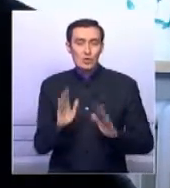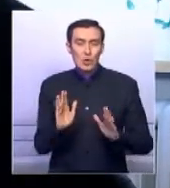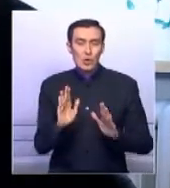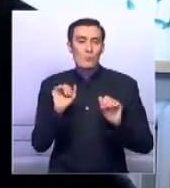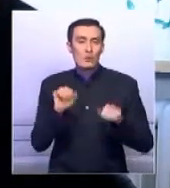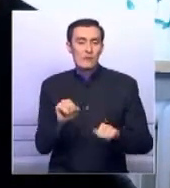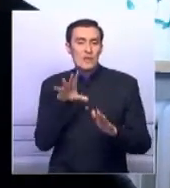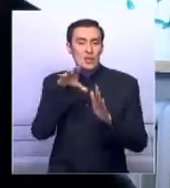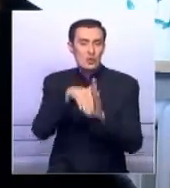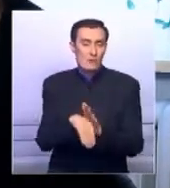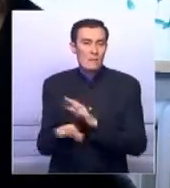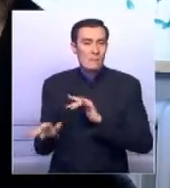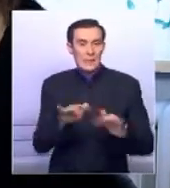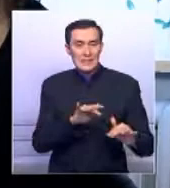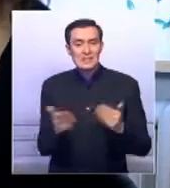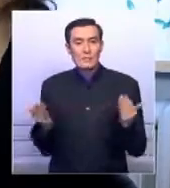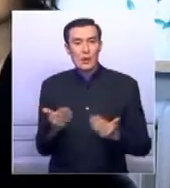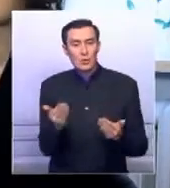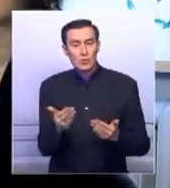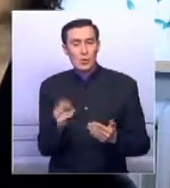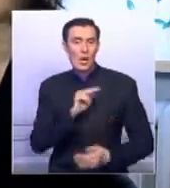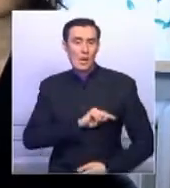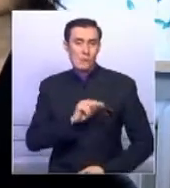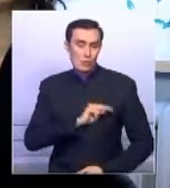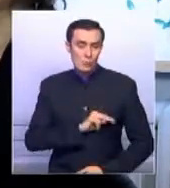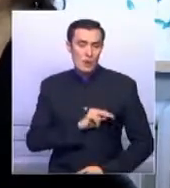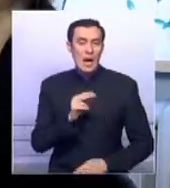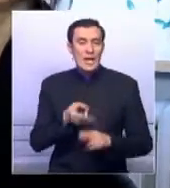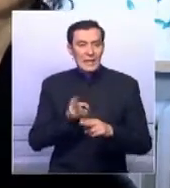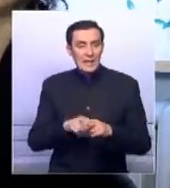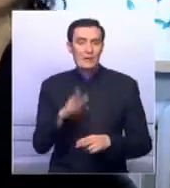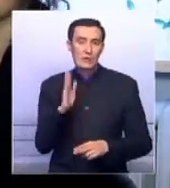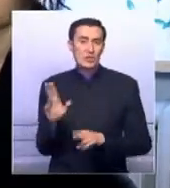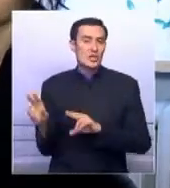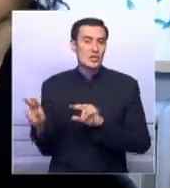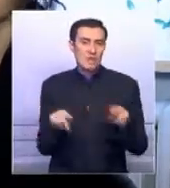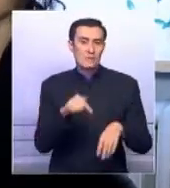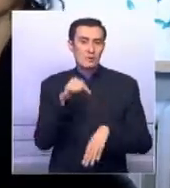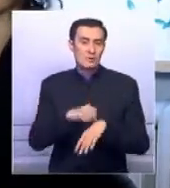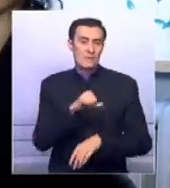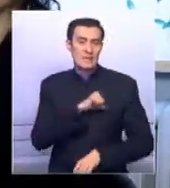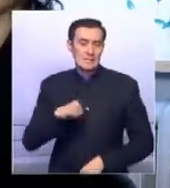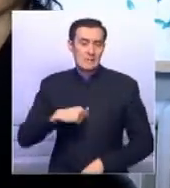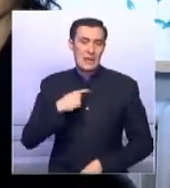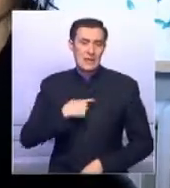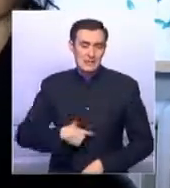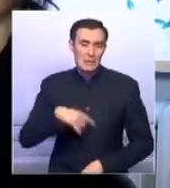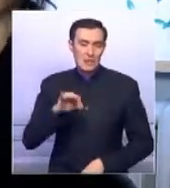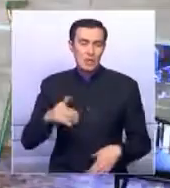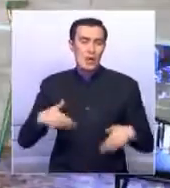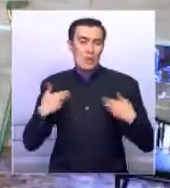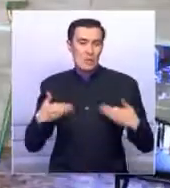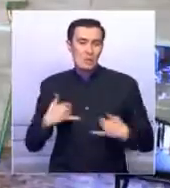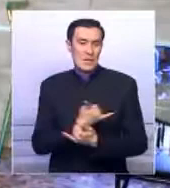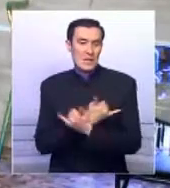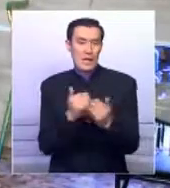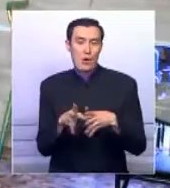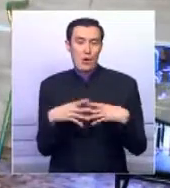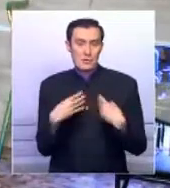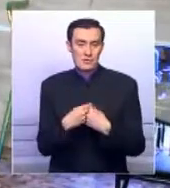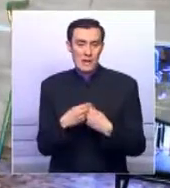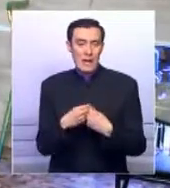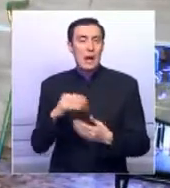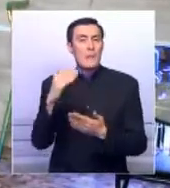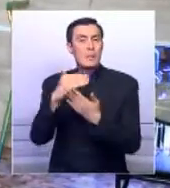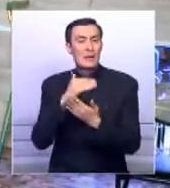будет вовлечен в процесс какой-то определенной деятельности. От этого он будет счастлив сам и принесет свою пользу обществу. Программа